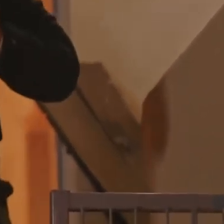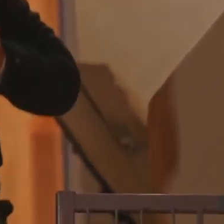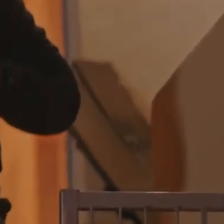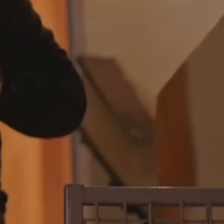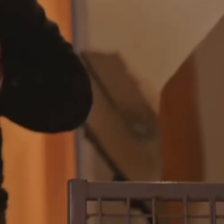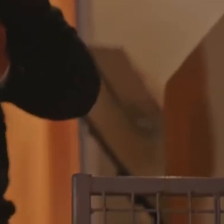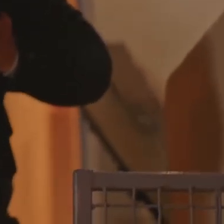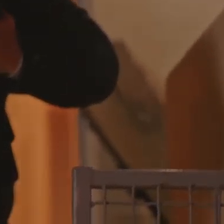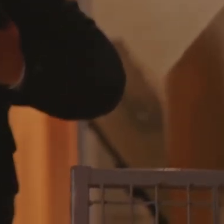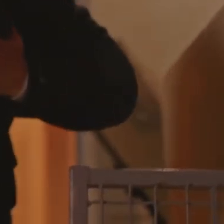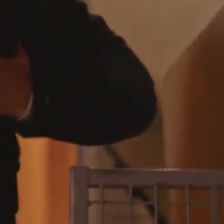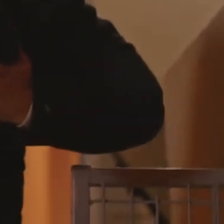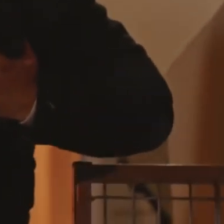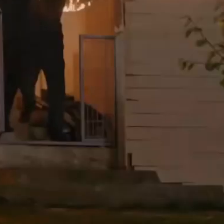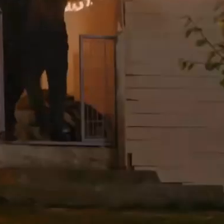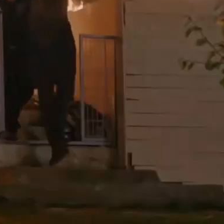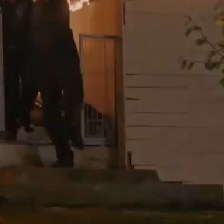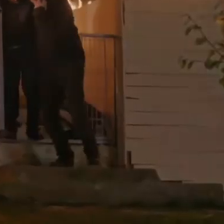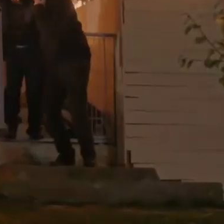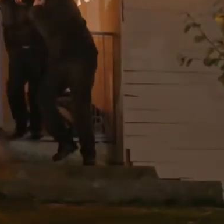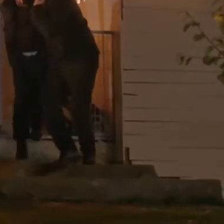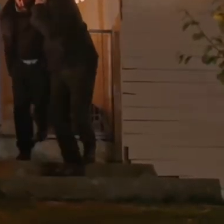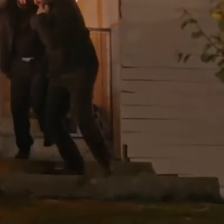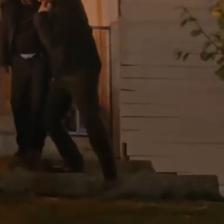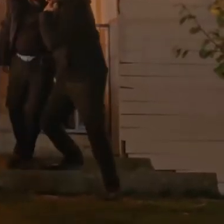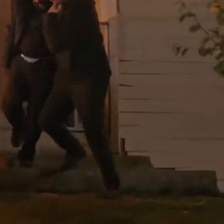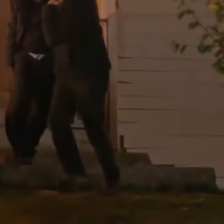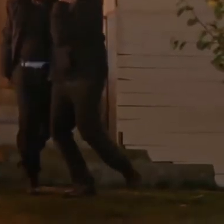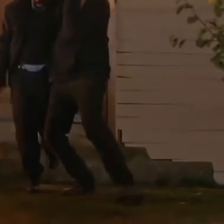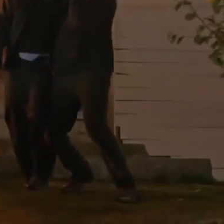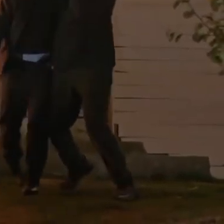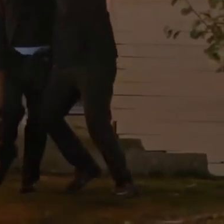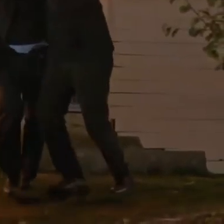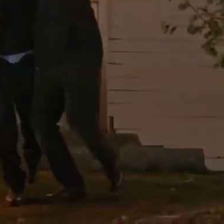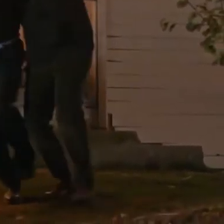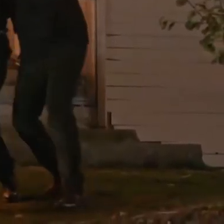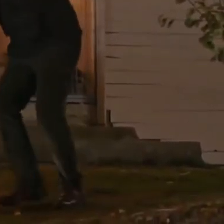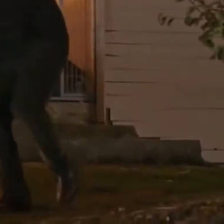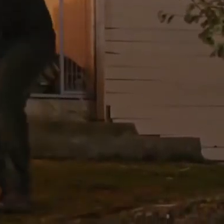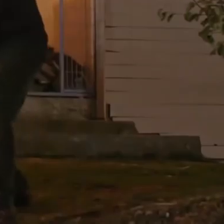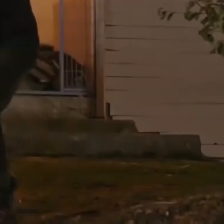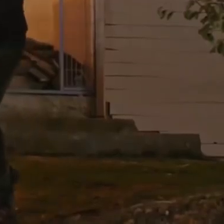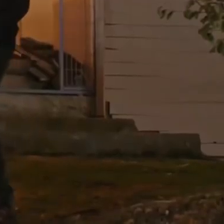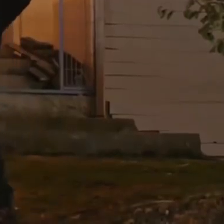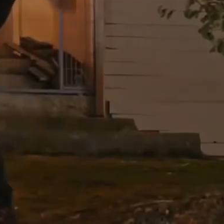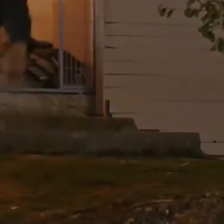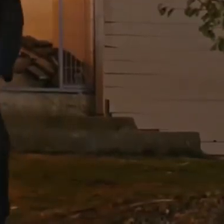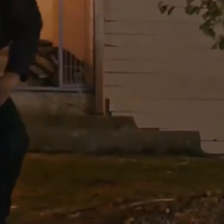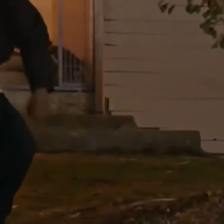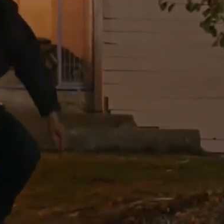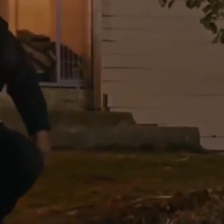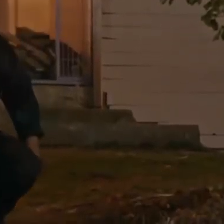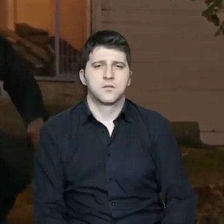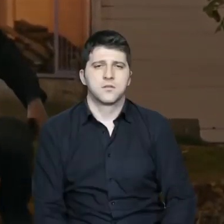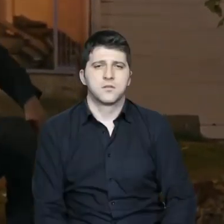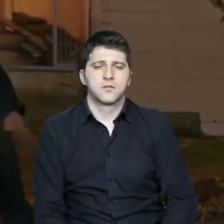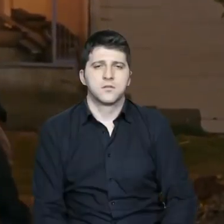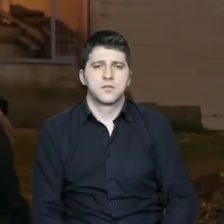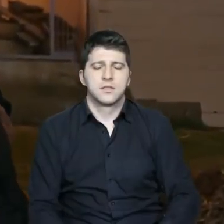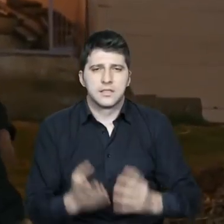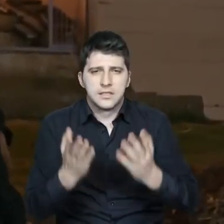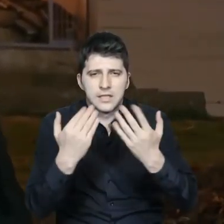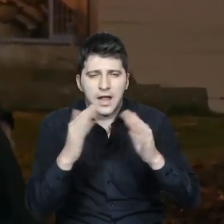Merdivenden iniyorlar. Asil'in yüzü isle kaplanmış. Bahçe kapısından çıkıp yeşilliğe geldiler. İbrahim Asil'i